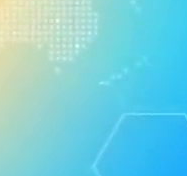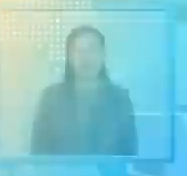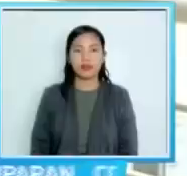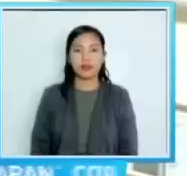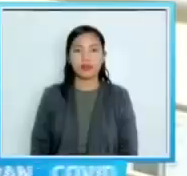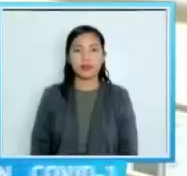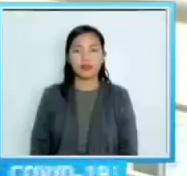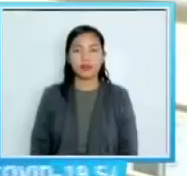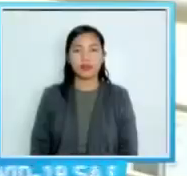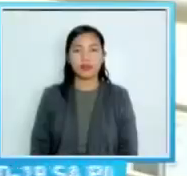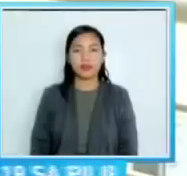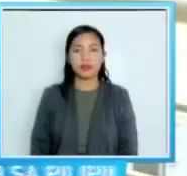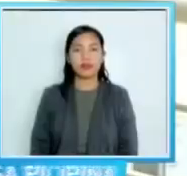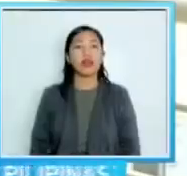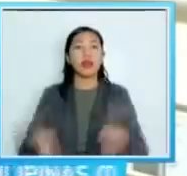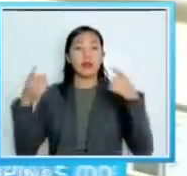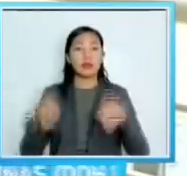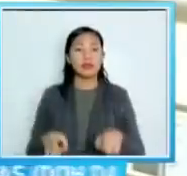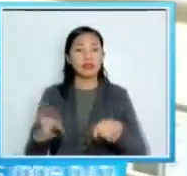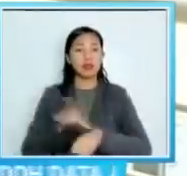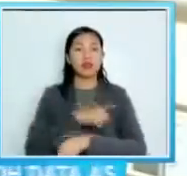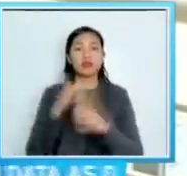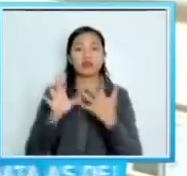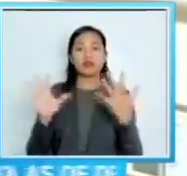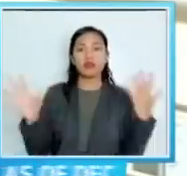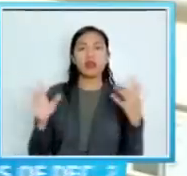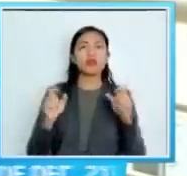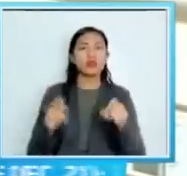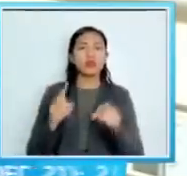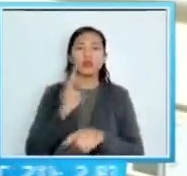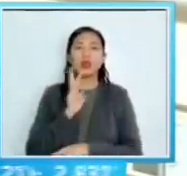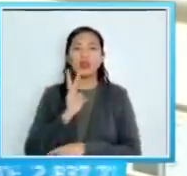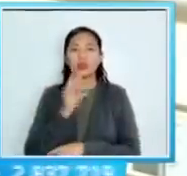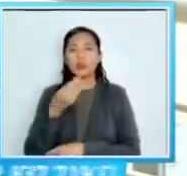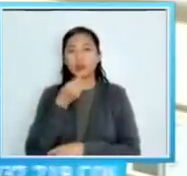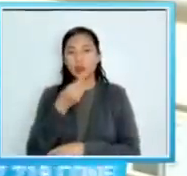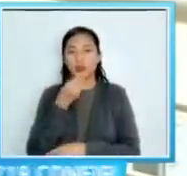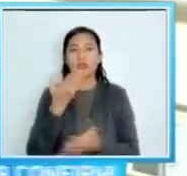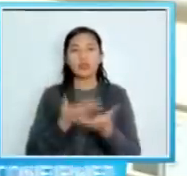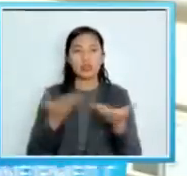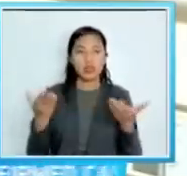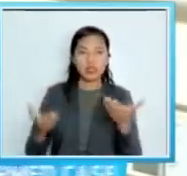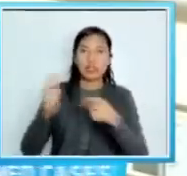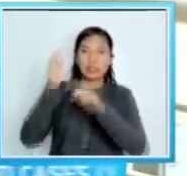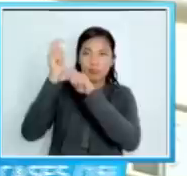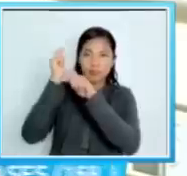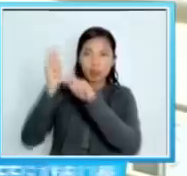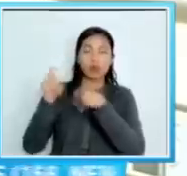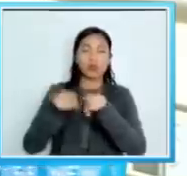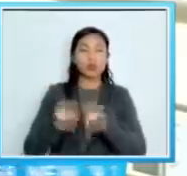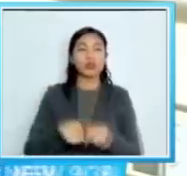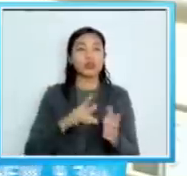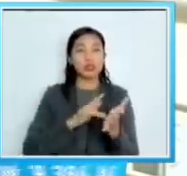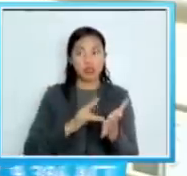Koni, napakahabang pila sa mga nagbebenta ng tubig, pagkain, construction materials at gamot, lalo na sa mga gasolinahan sa